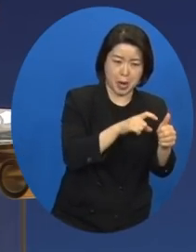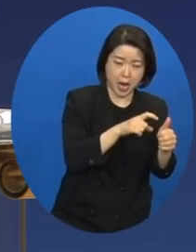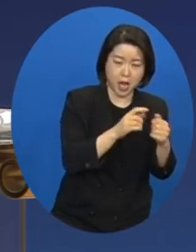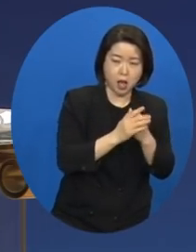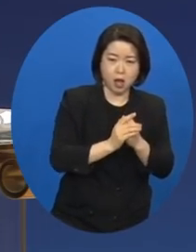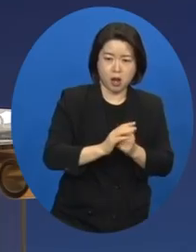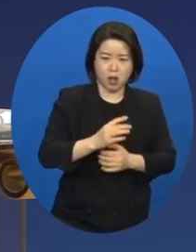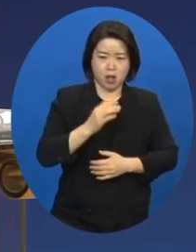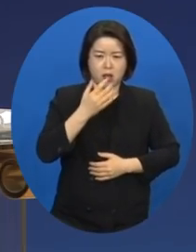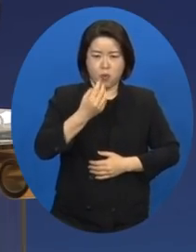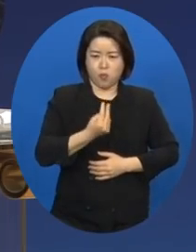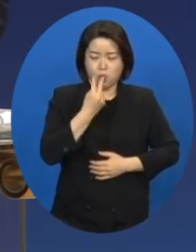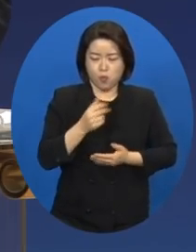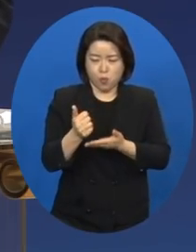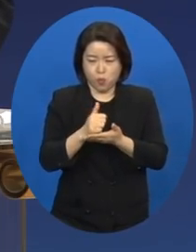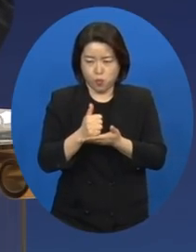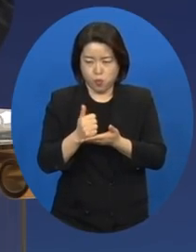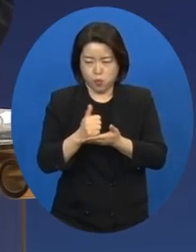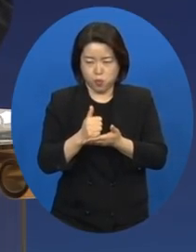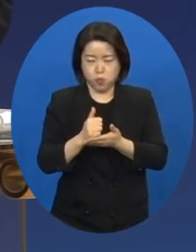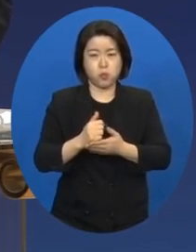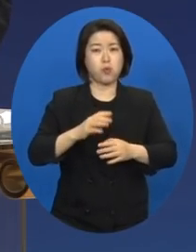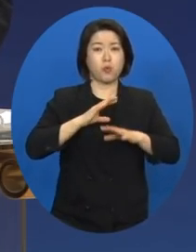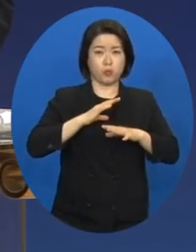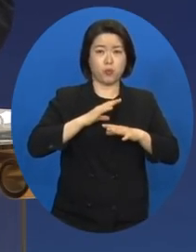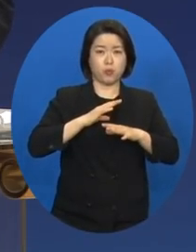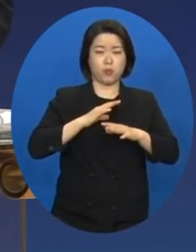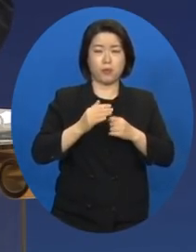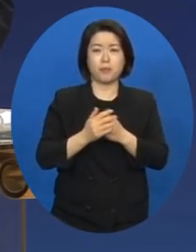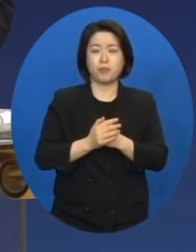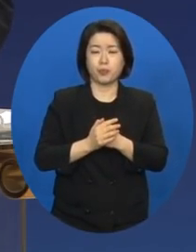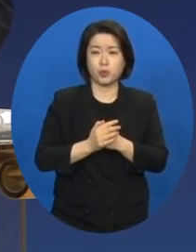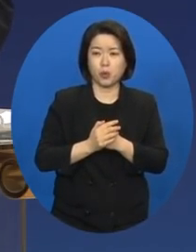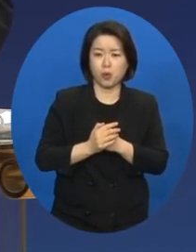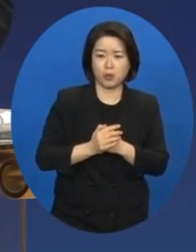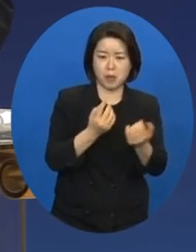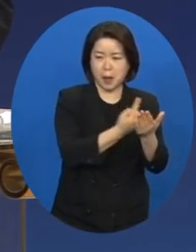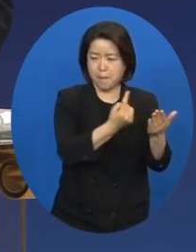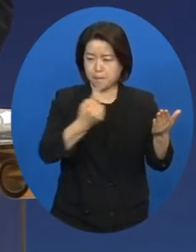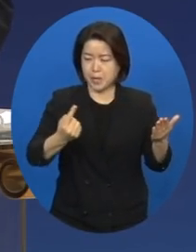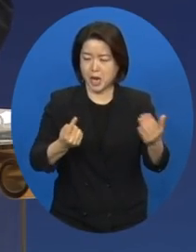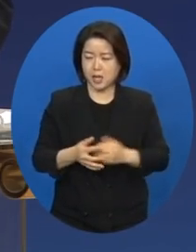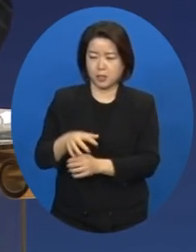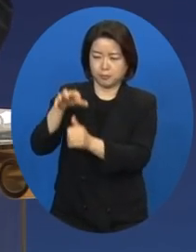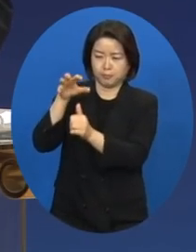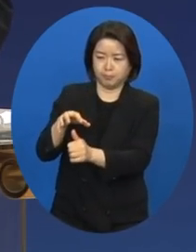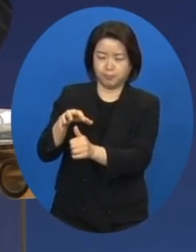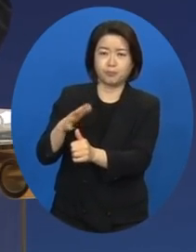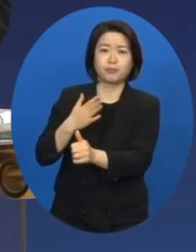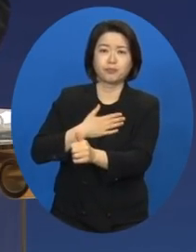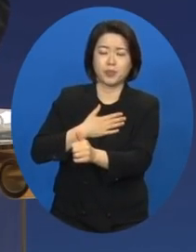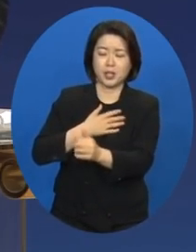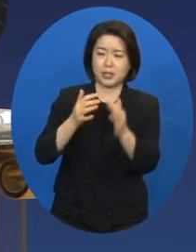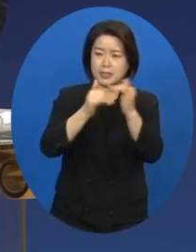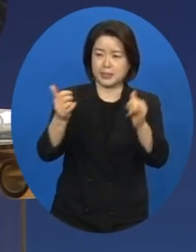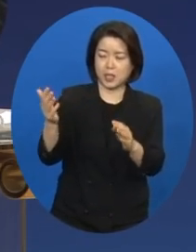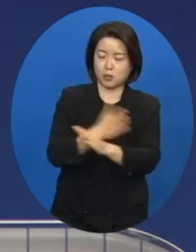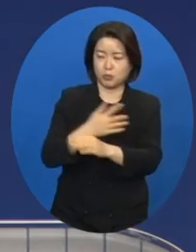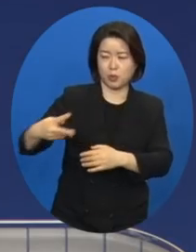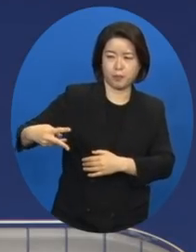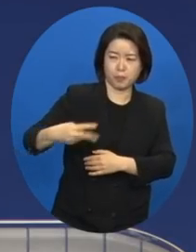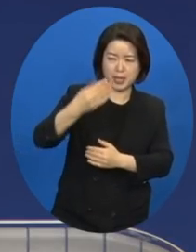발전해서 생명을 잃을 수도 있다라고 하는 두려움, 격리가 되어서 사람들로부터 단절될 수 있다라는